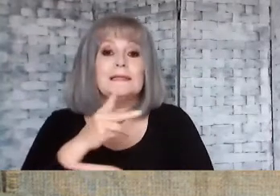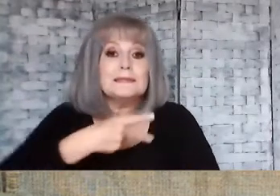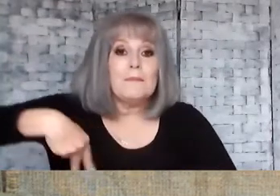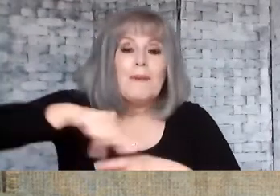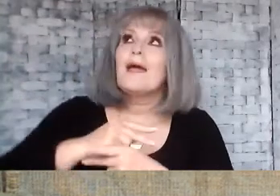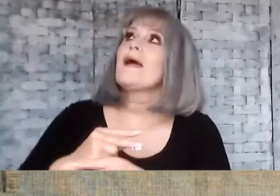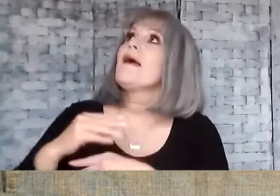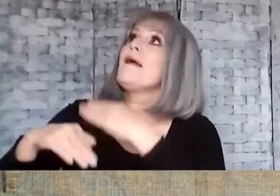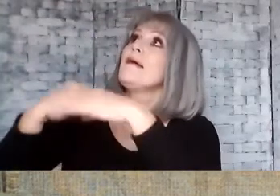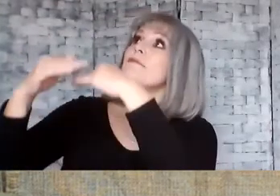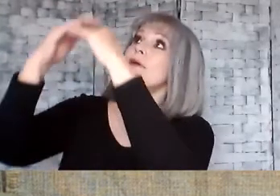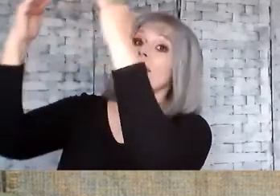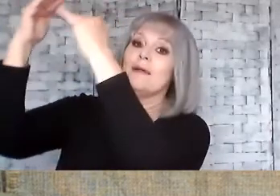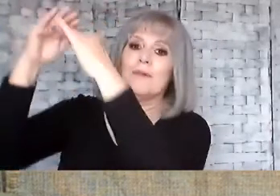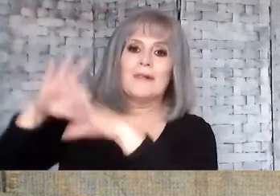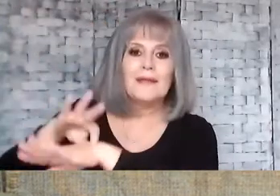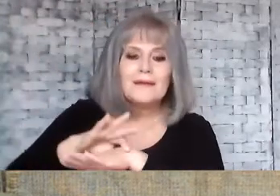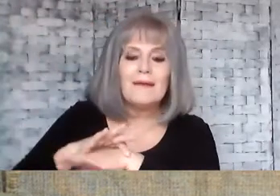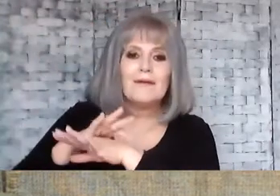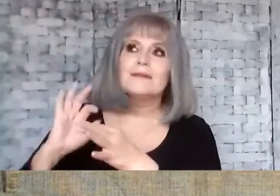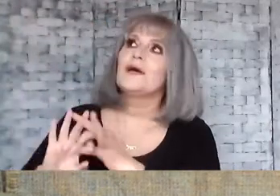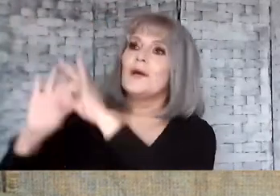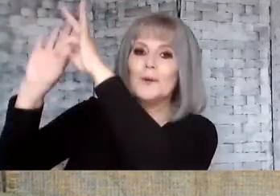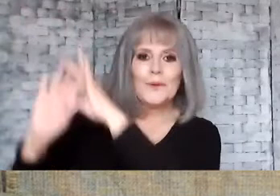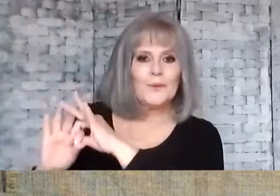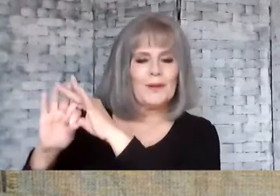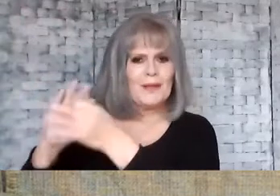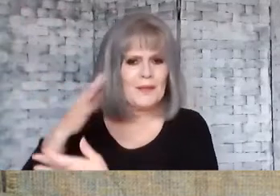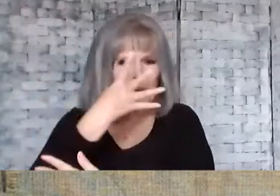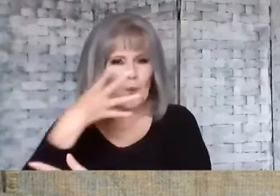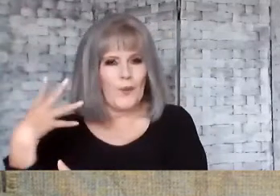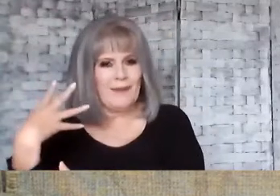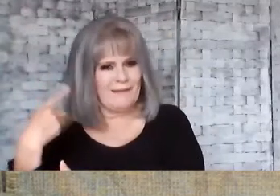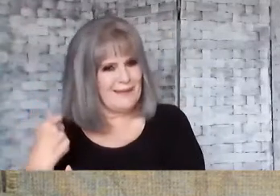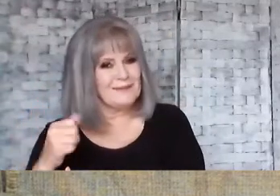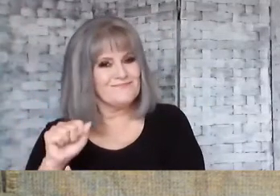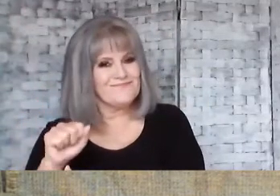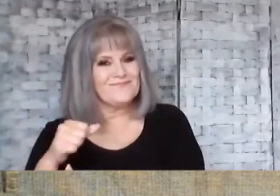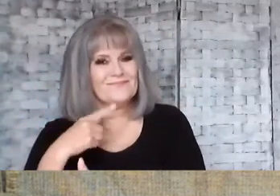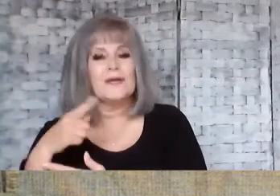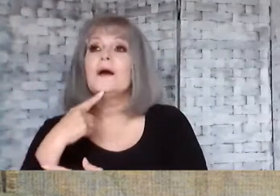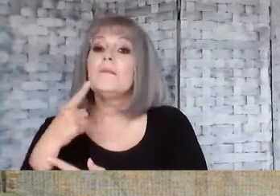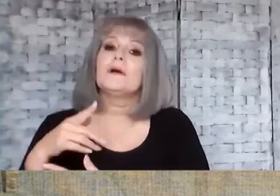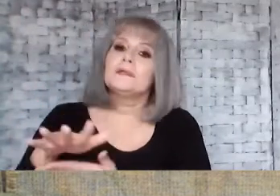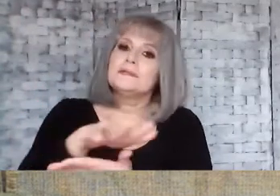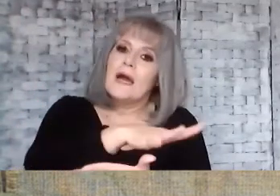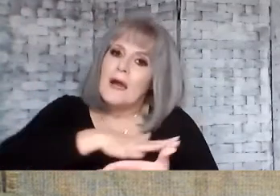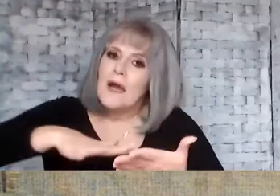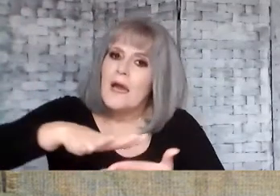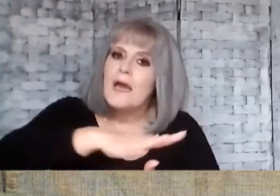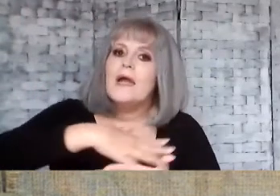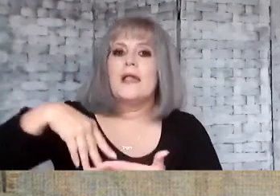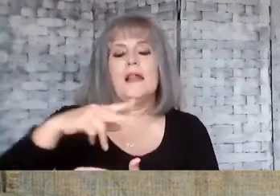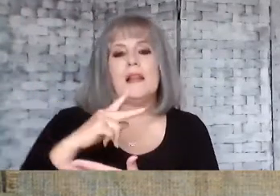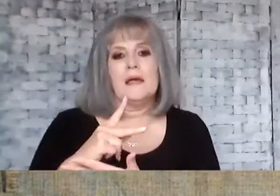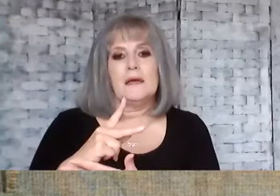aarde connect. Vreemde gedachte, he? Maar dit is een geweldige, heilige